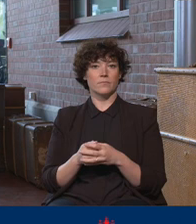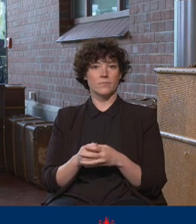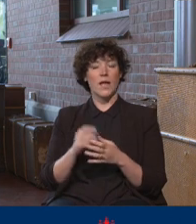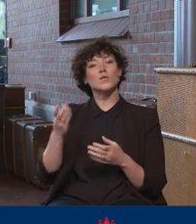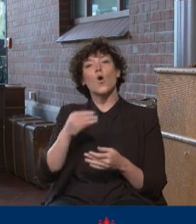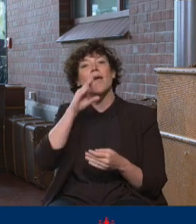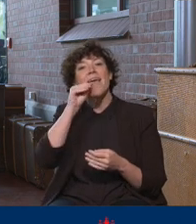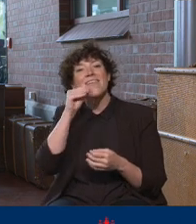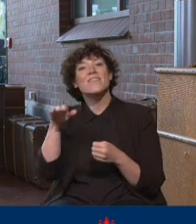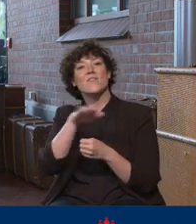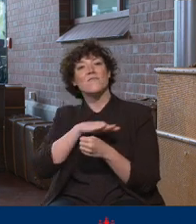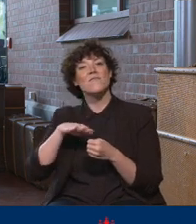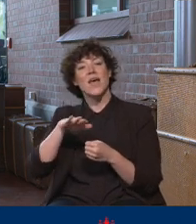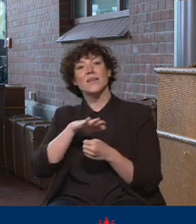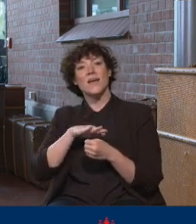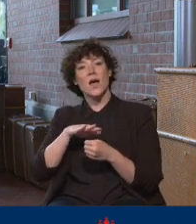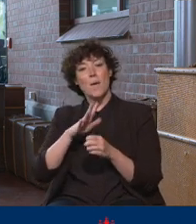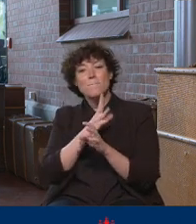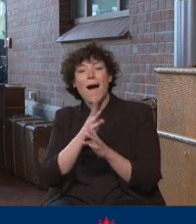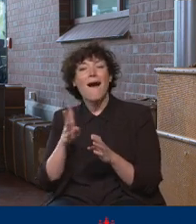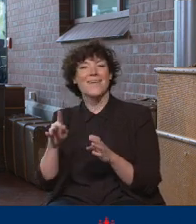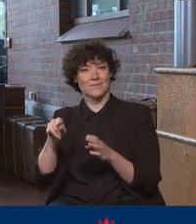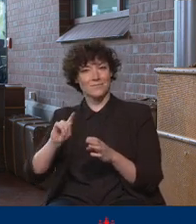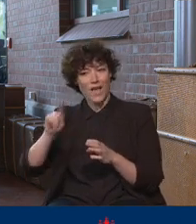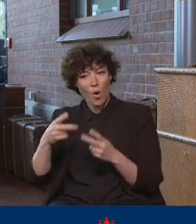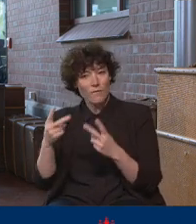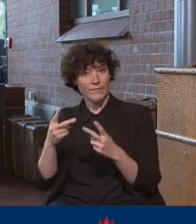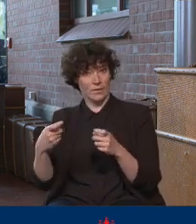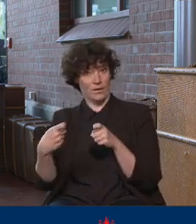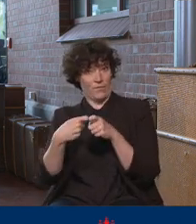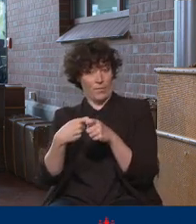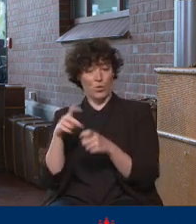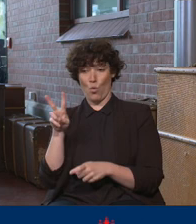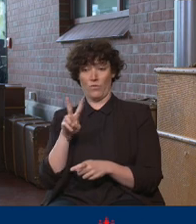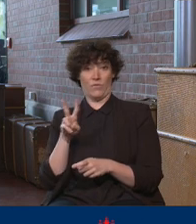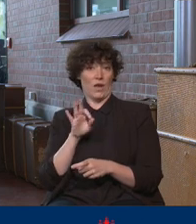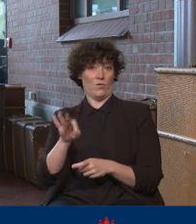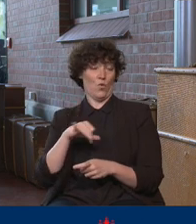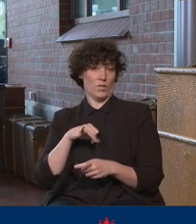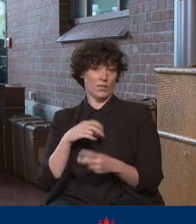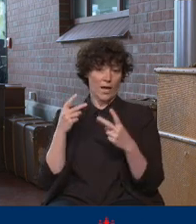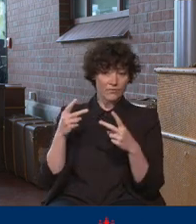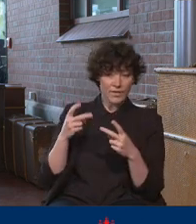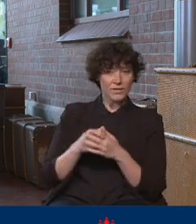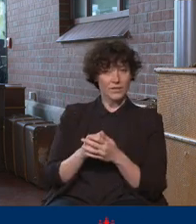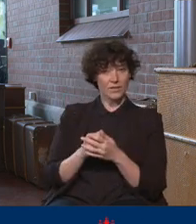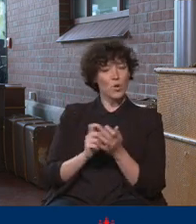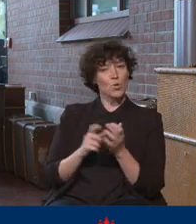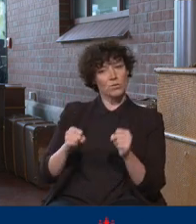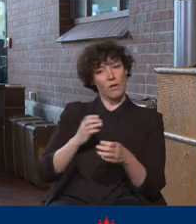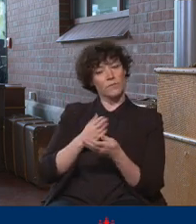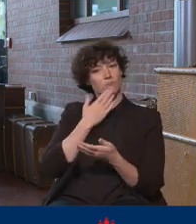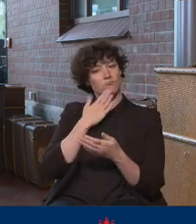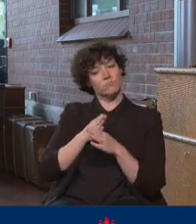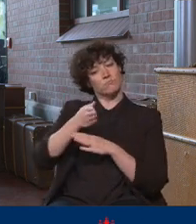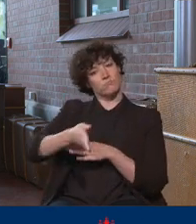enden also zum enden werde park sind natürlich auch für die vettel interessant weil die ja auch für uns erreichbar sind